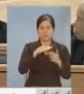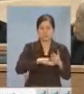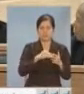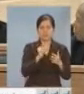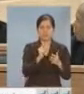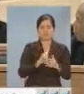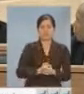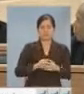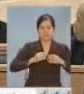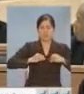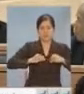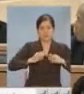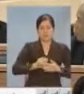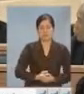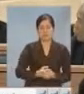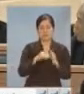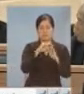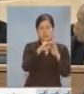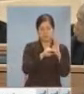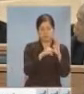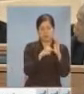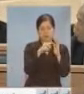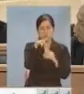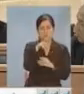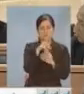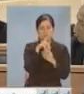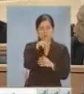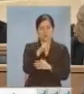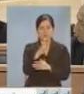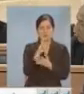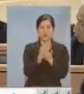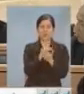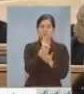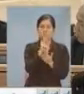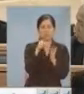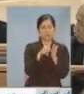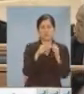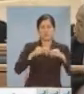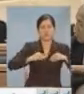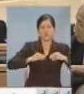จึงไม่สามารถจะรับหลักการร่างพระราชบัญญัติในวันนี้ได้ครับขอบคุณครับ